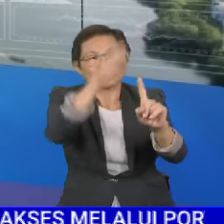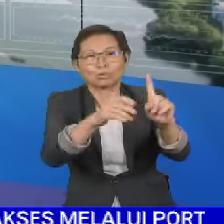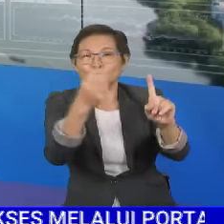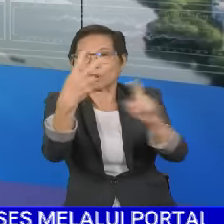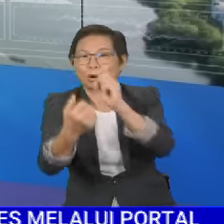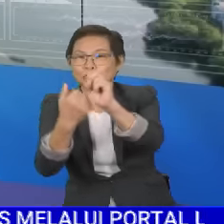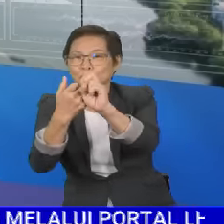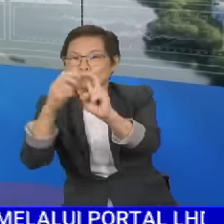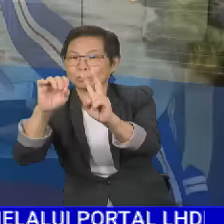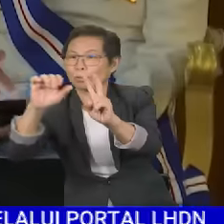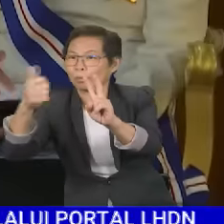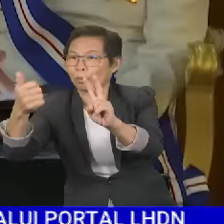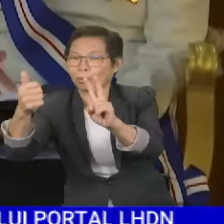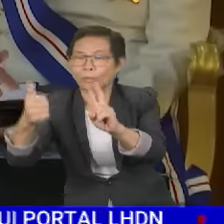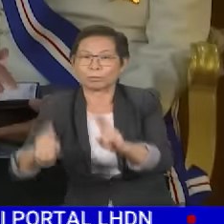2010